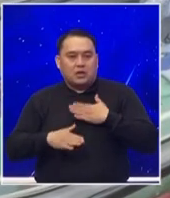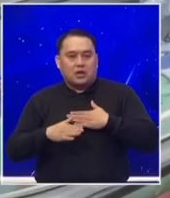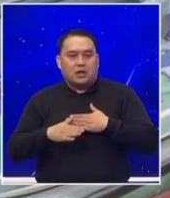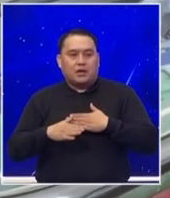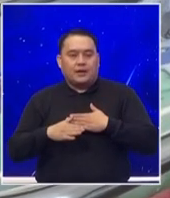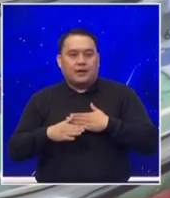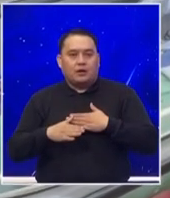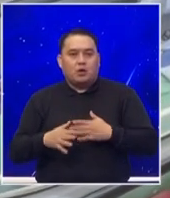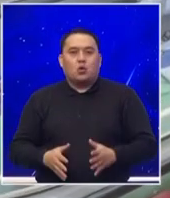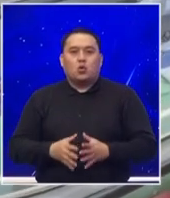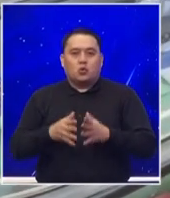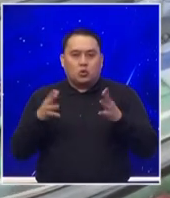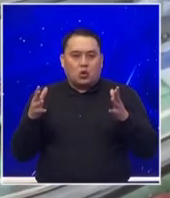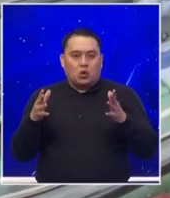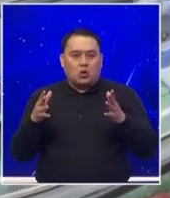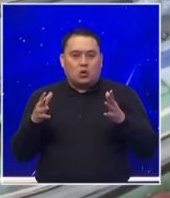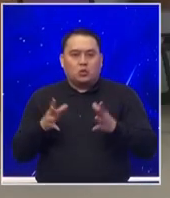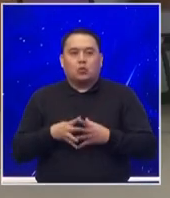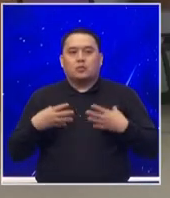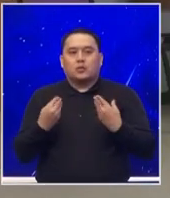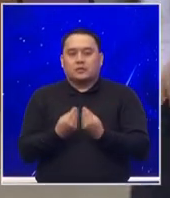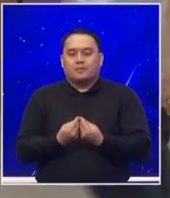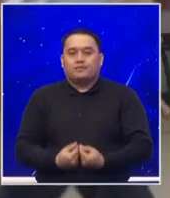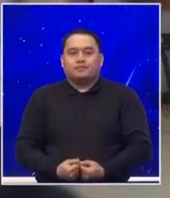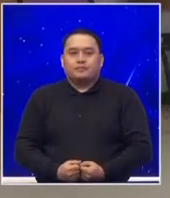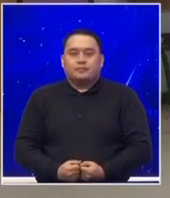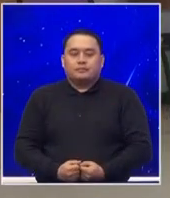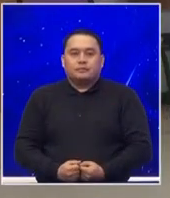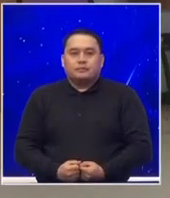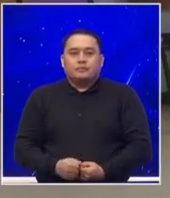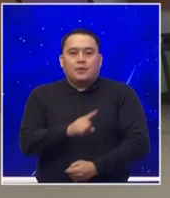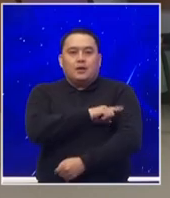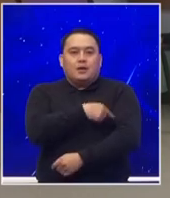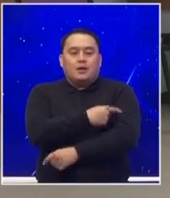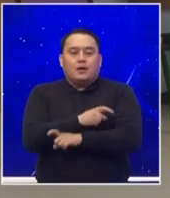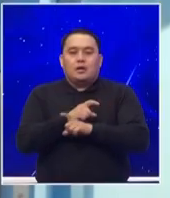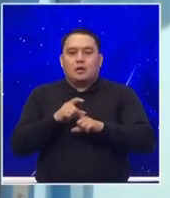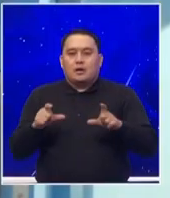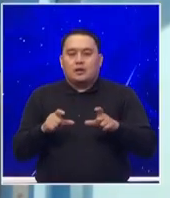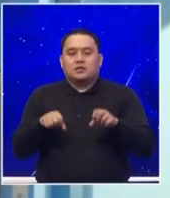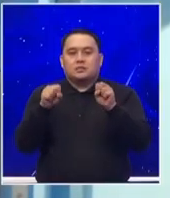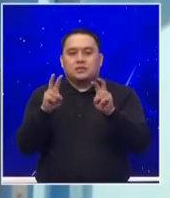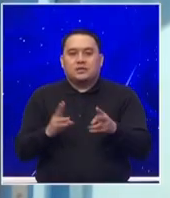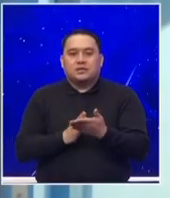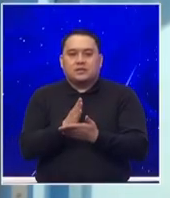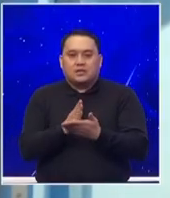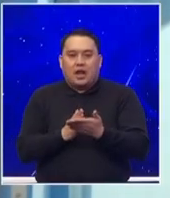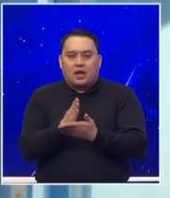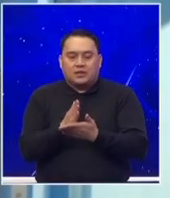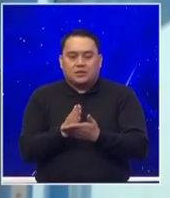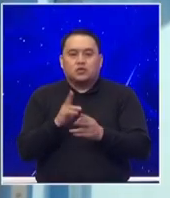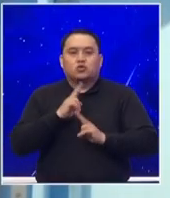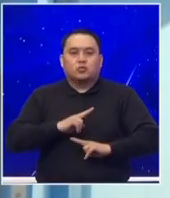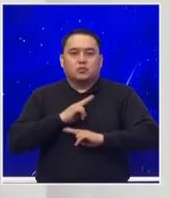Осындай үлкен қуаныш болып жатыр отбасымызда. Мейрам түні перзентханада 5 акушер-гинеколог, 2 неонатолог және